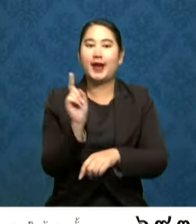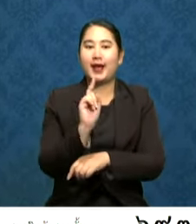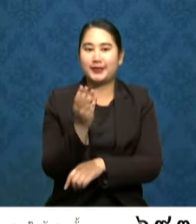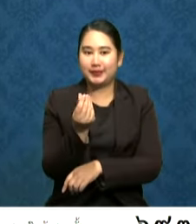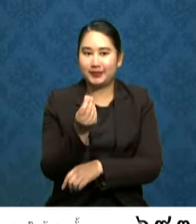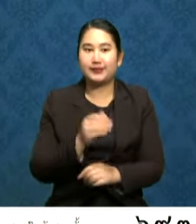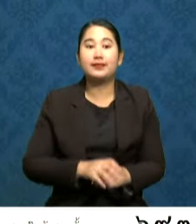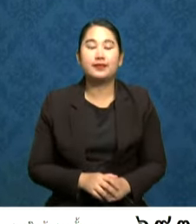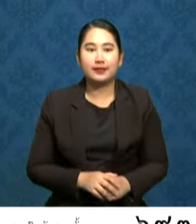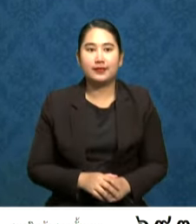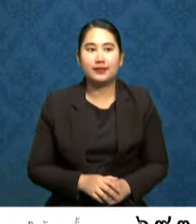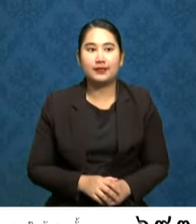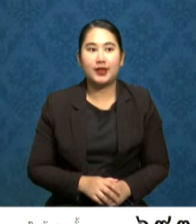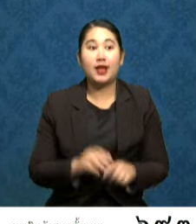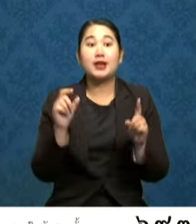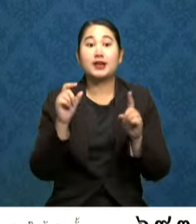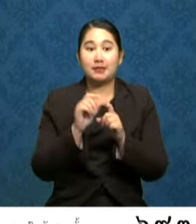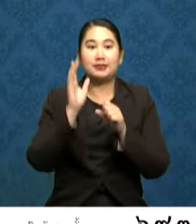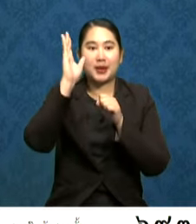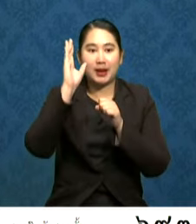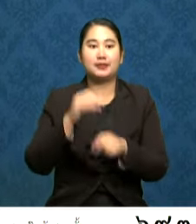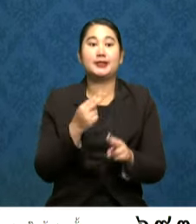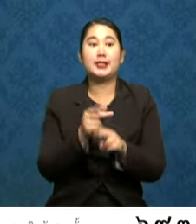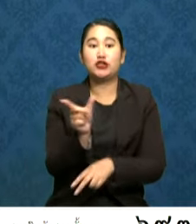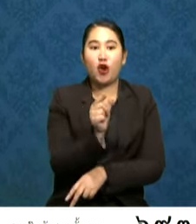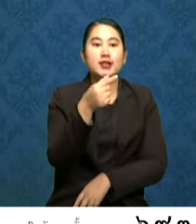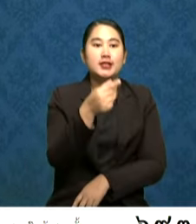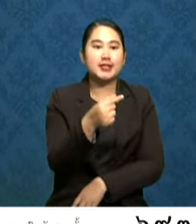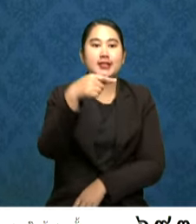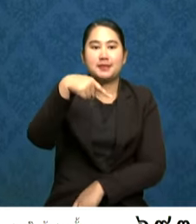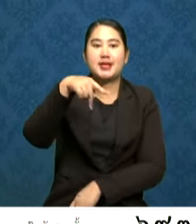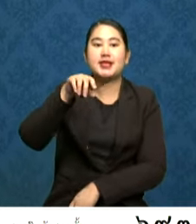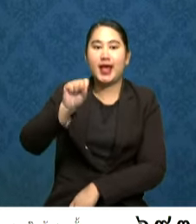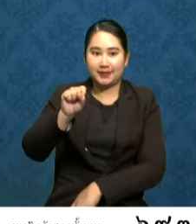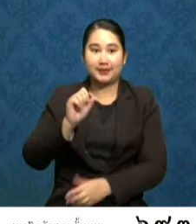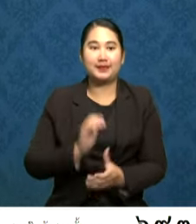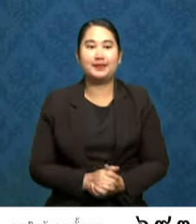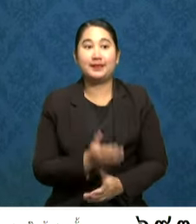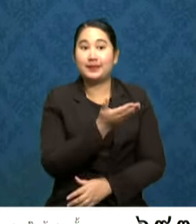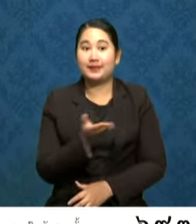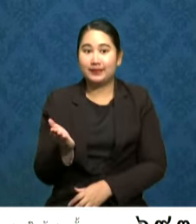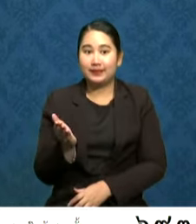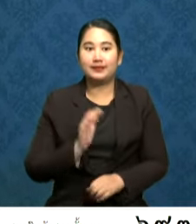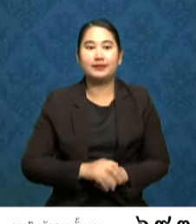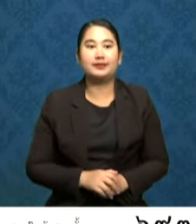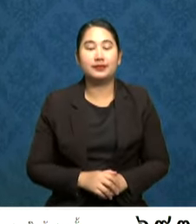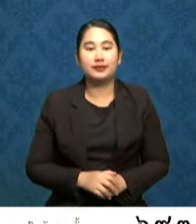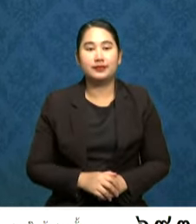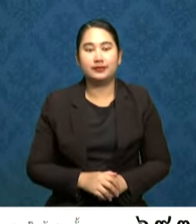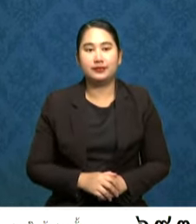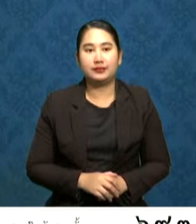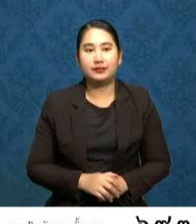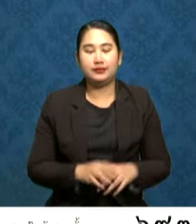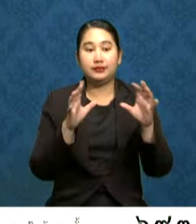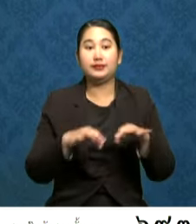ประธานก็เลยขอเรียกคำแถลงนโยบายรัฐบาลว่า GPSนะคะย่อมาจากgoverment policy statementค่ะท่านประธานแล้วมันจะยิ่ง